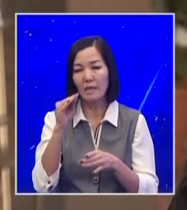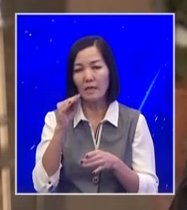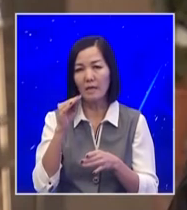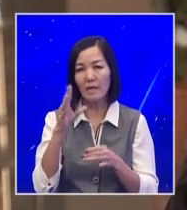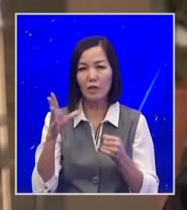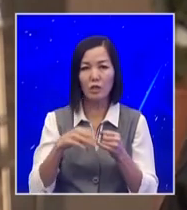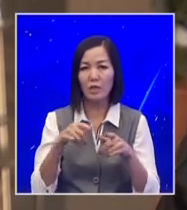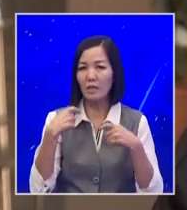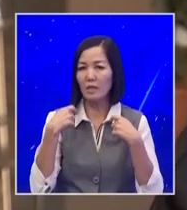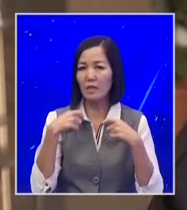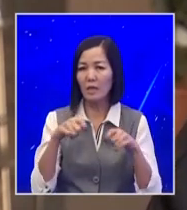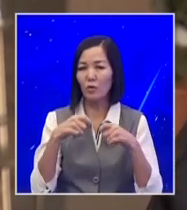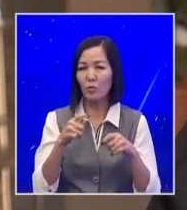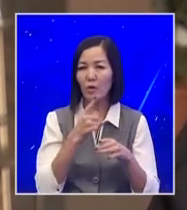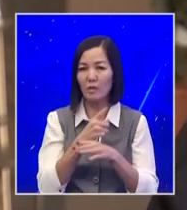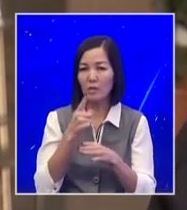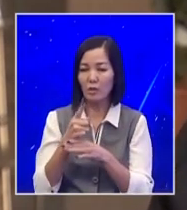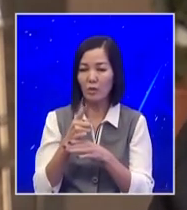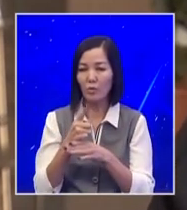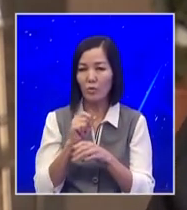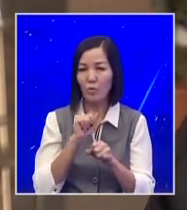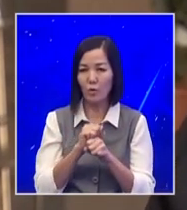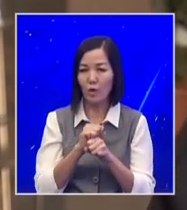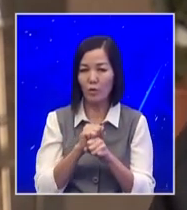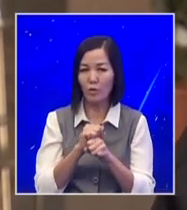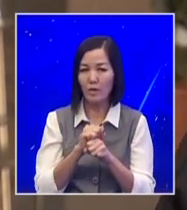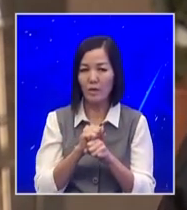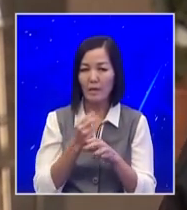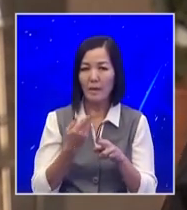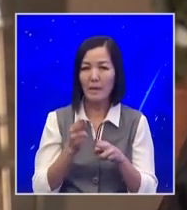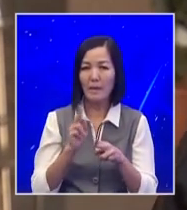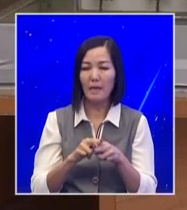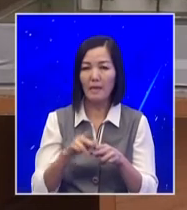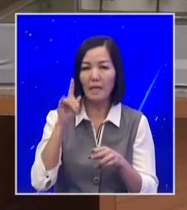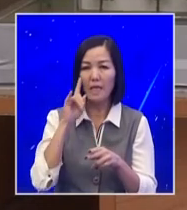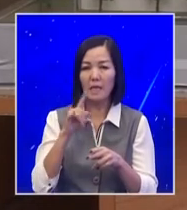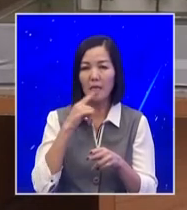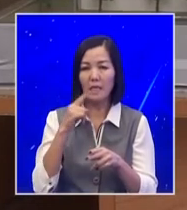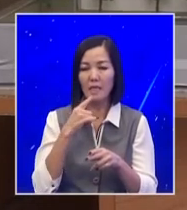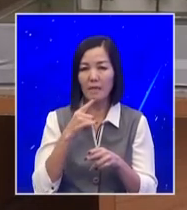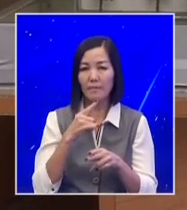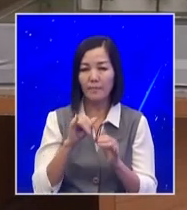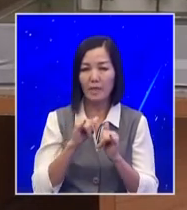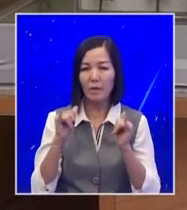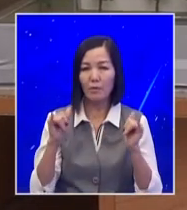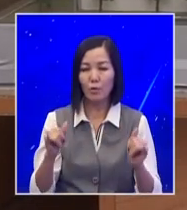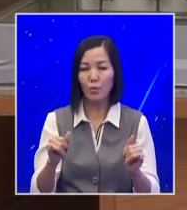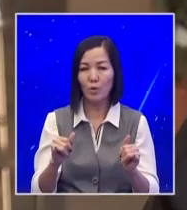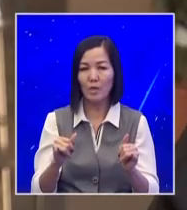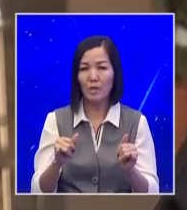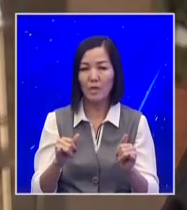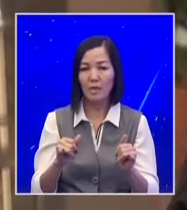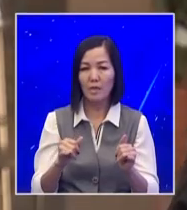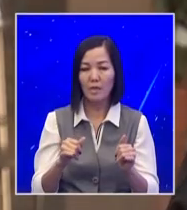болсын, оларға жердің сатылмауының бірнесі. Сосын ең күрделі мәселе бұл қазақ тілі. Қазақ тілін